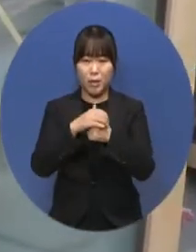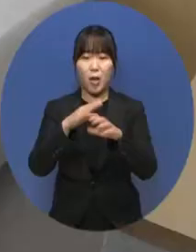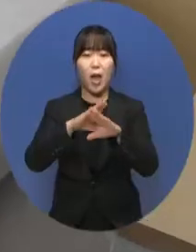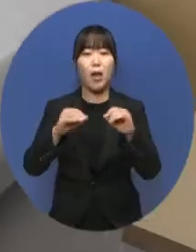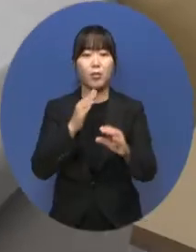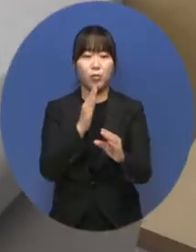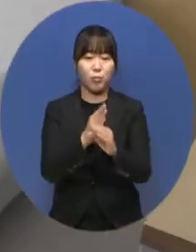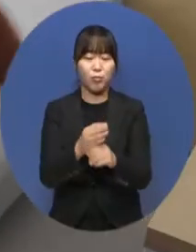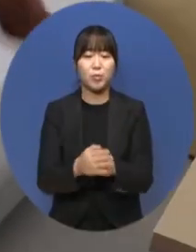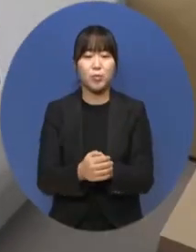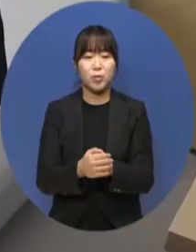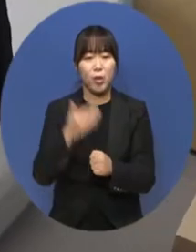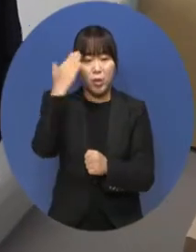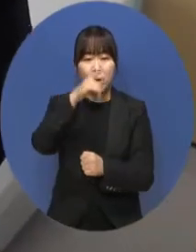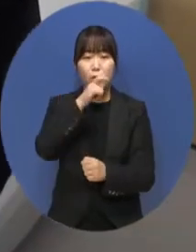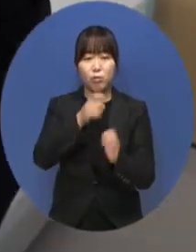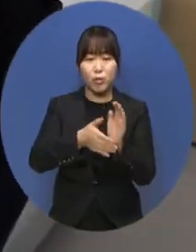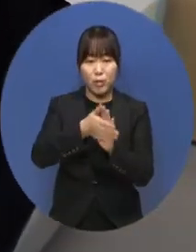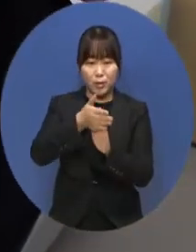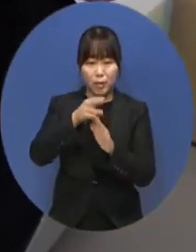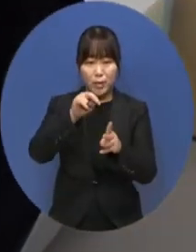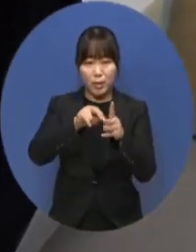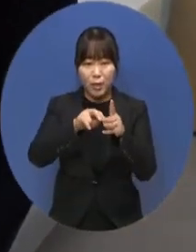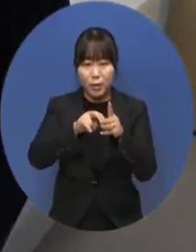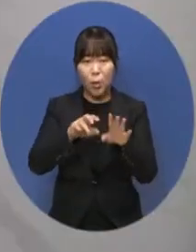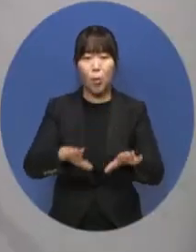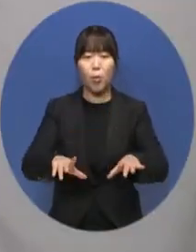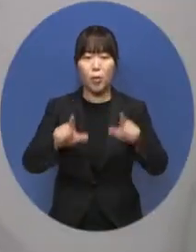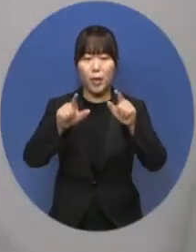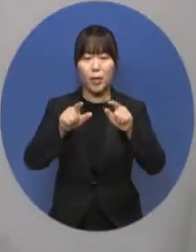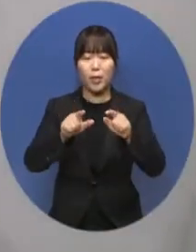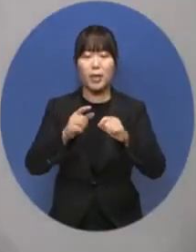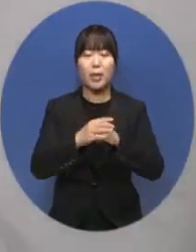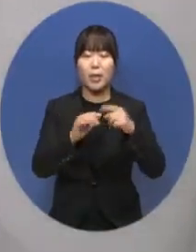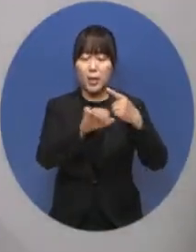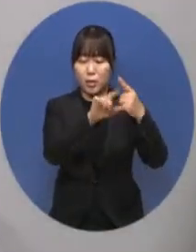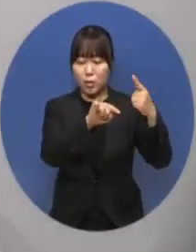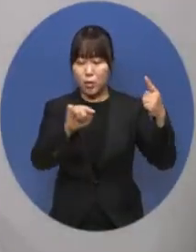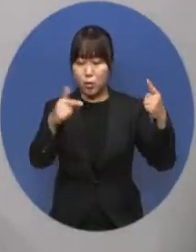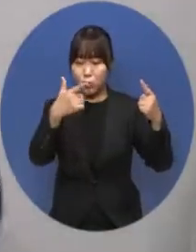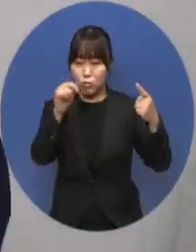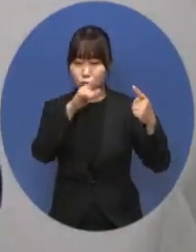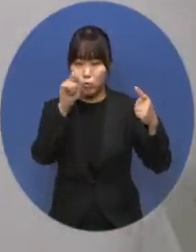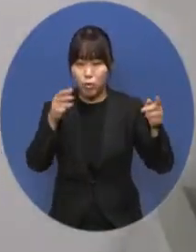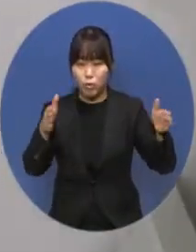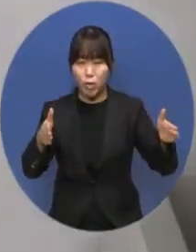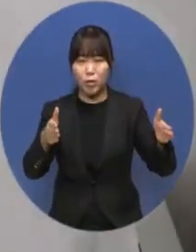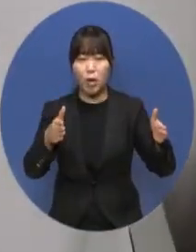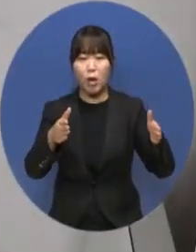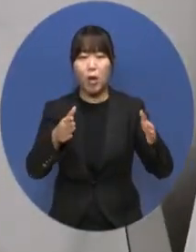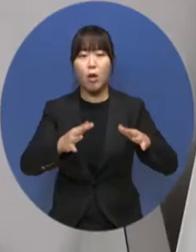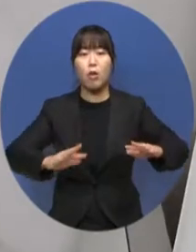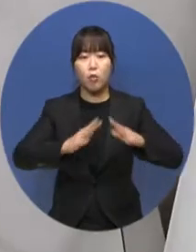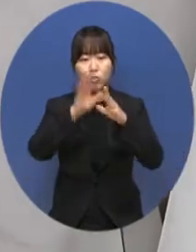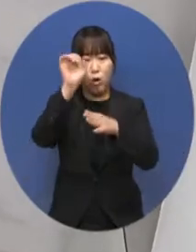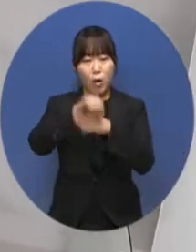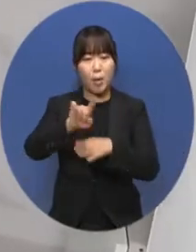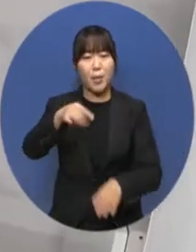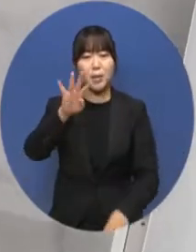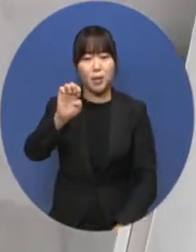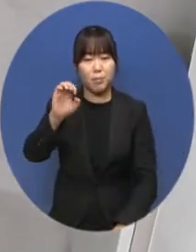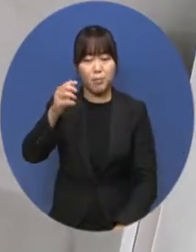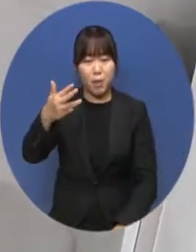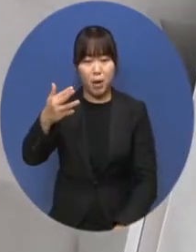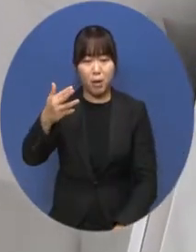가운데 여수센터는 올해 상반기 건축허가 148건,